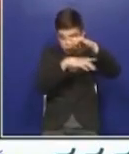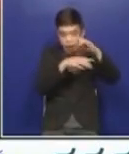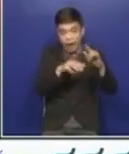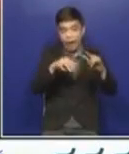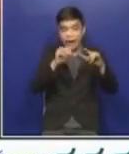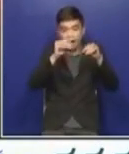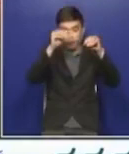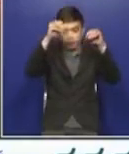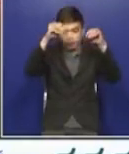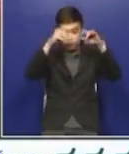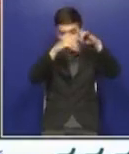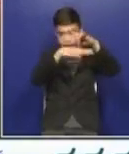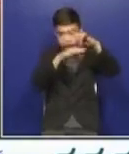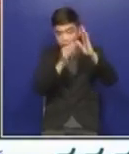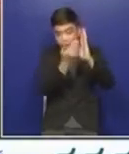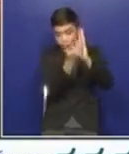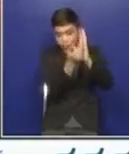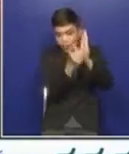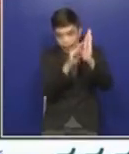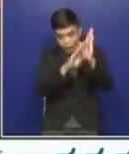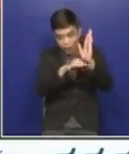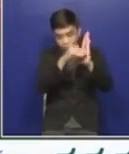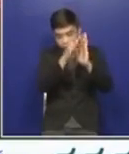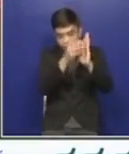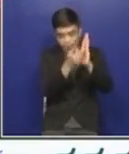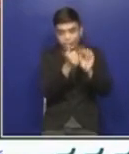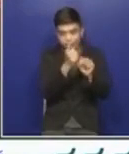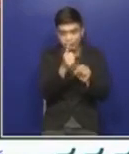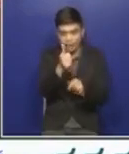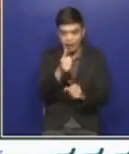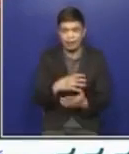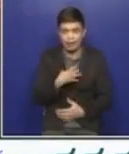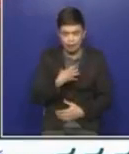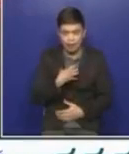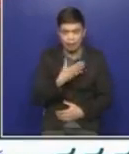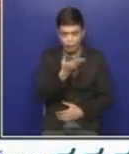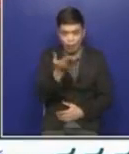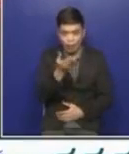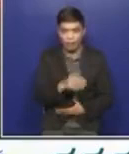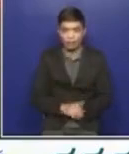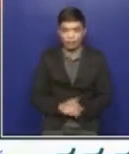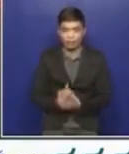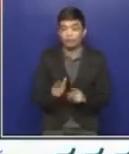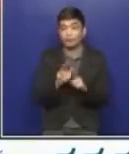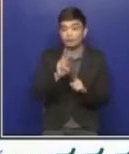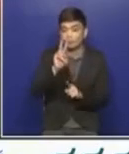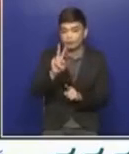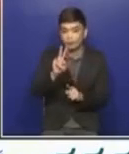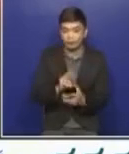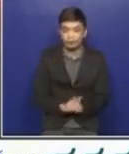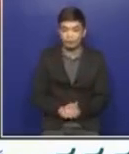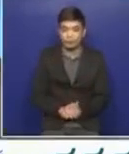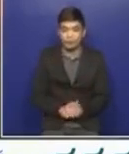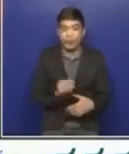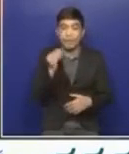างและอีสานตอนล่างนะครับท่านประธานครับในเรื่องที่สองนะครับเรื่องแฟด